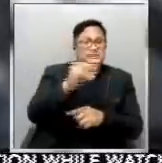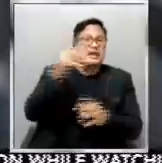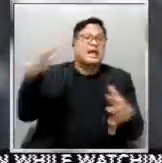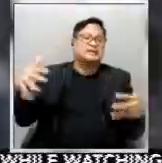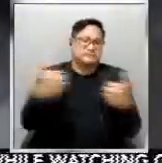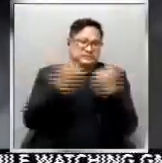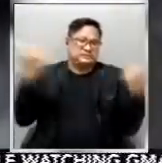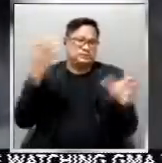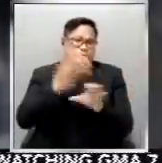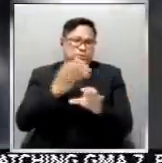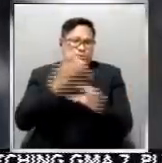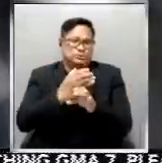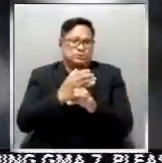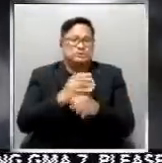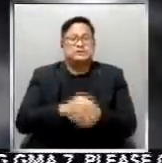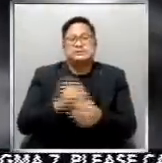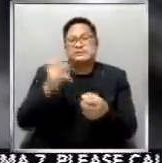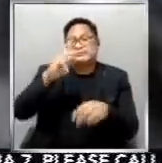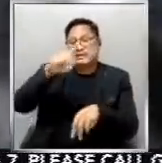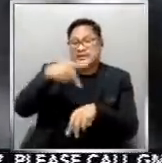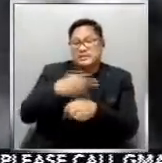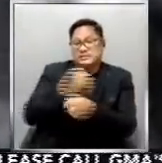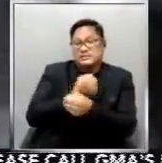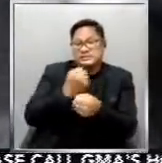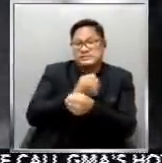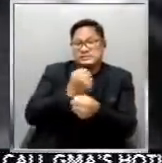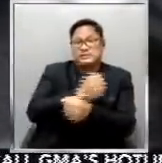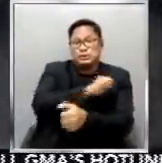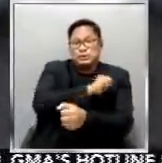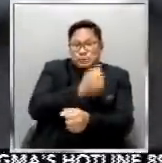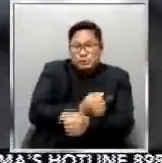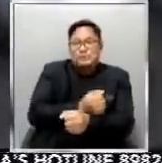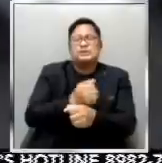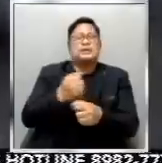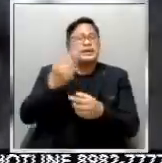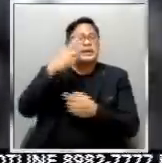Statistics Authority in 2017 recorded